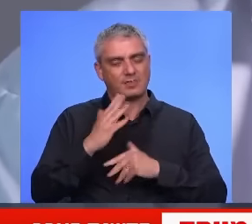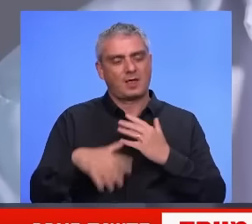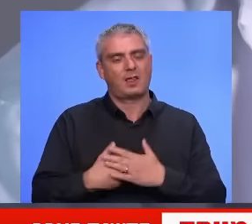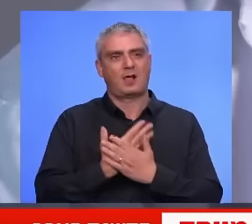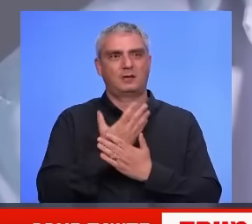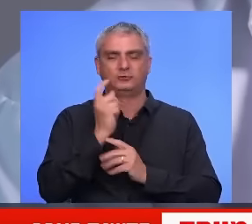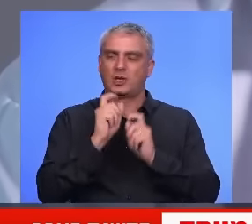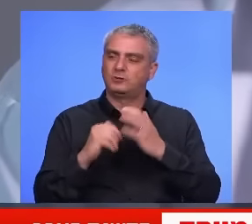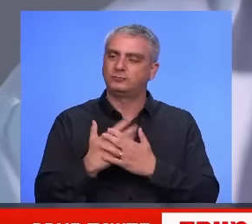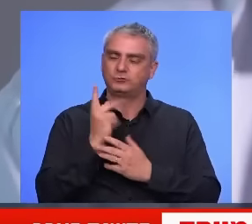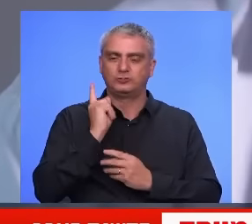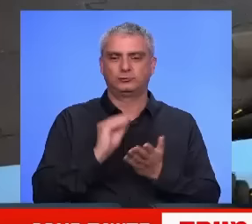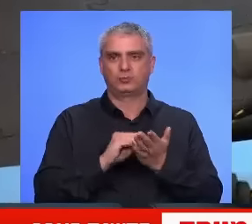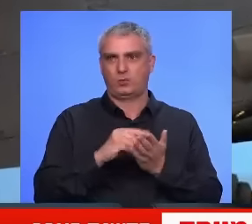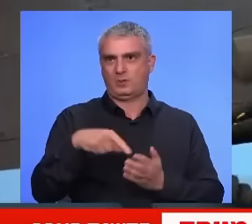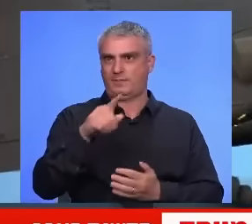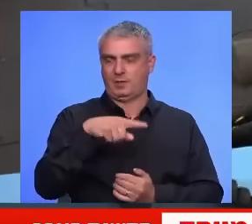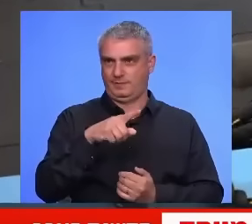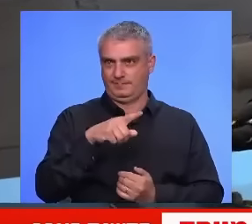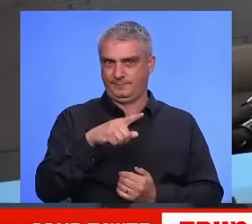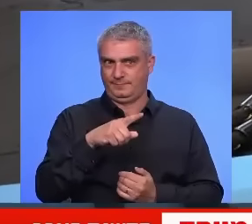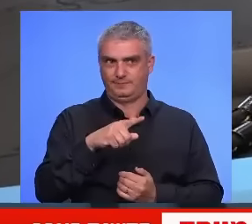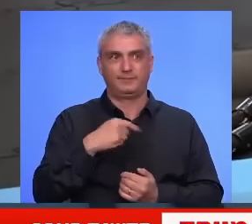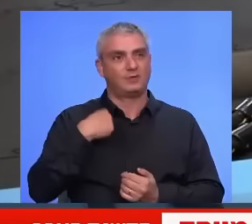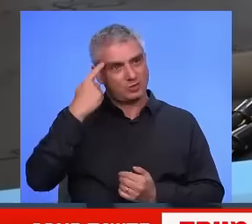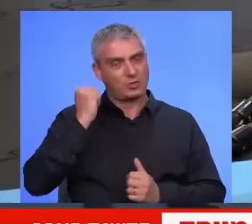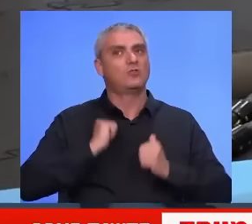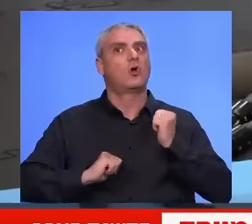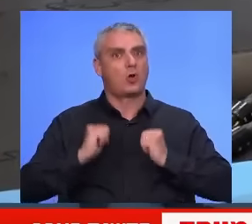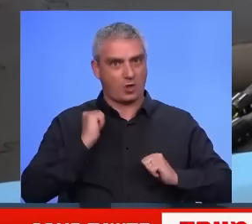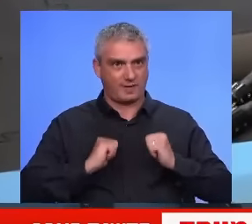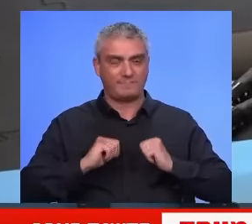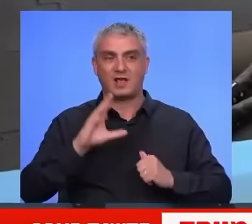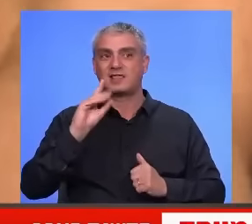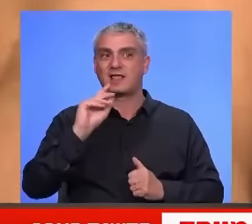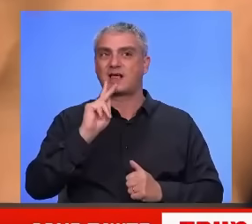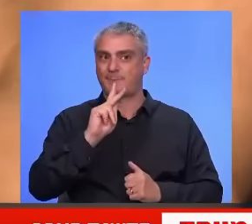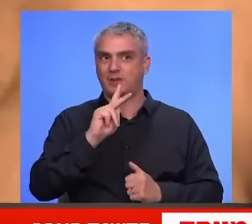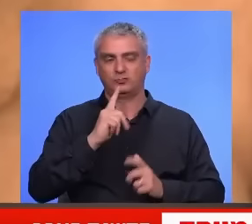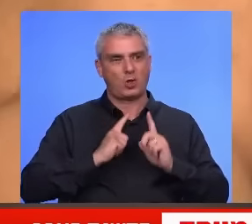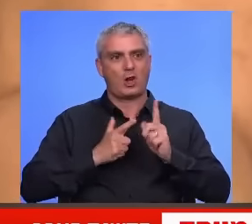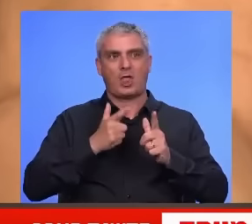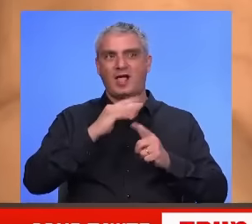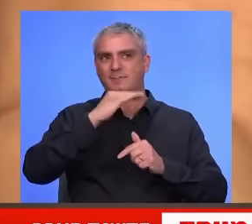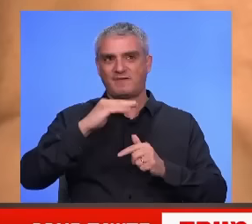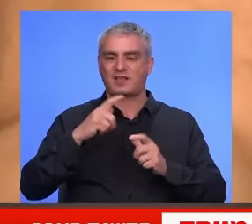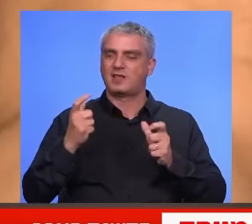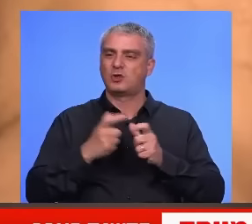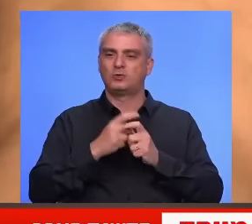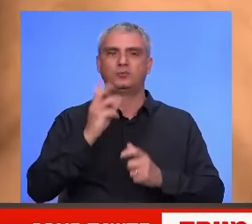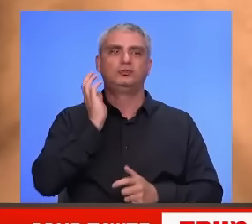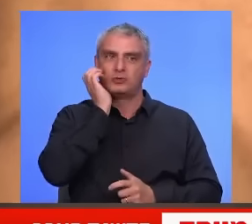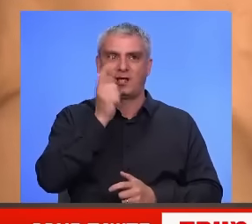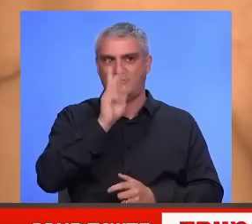אנשים חדשים שצריכים אותנו. אני יודעת שזה כואב. דניאל קברלצ'יק, לוחם גבעתי בגדוד שקד. גם